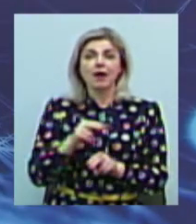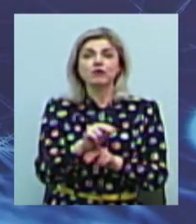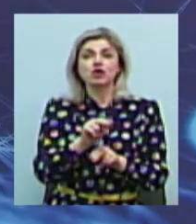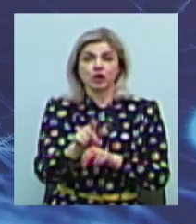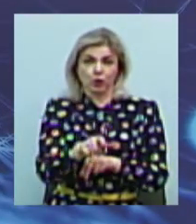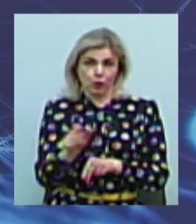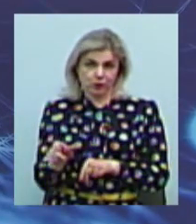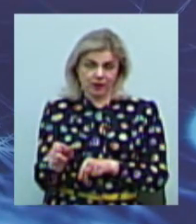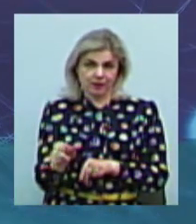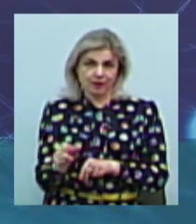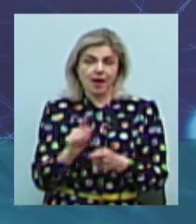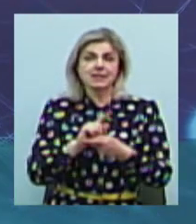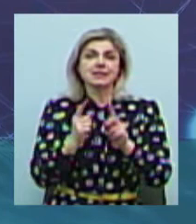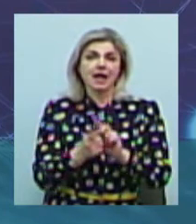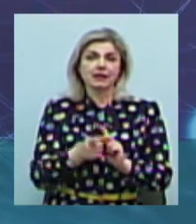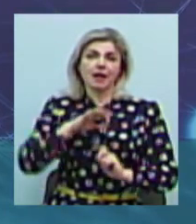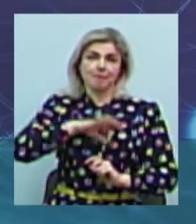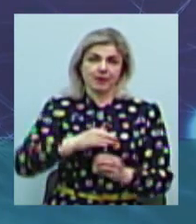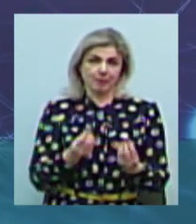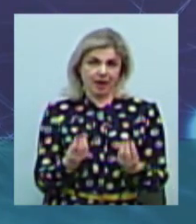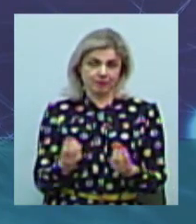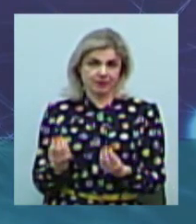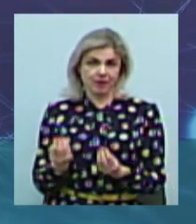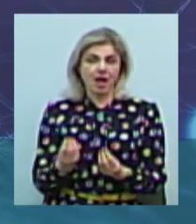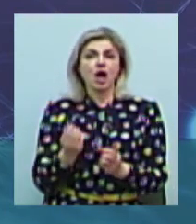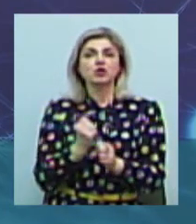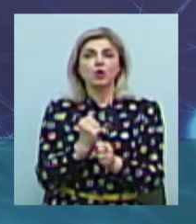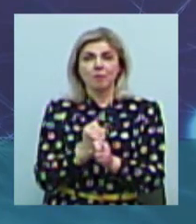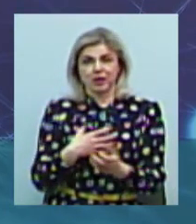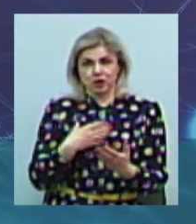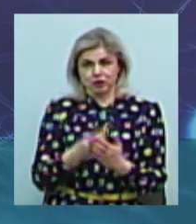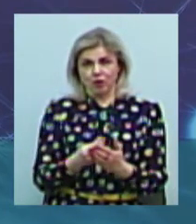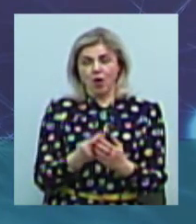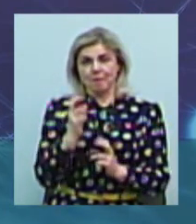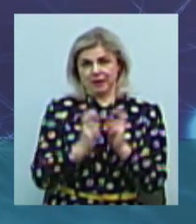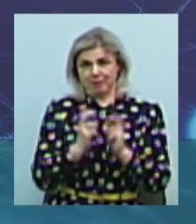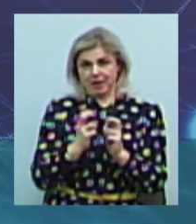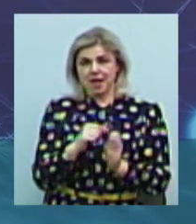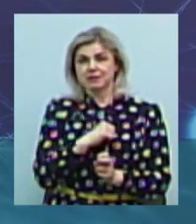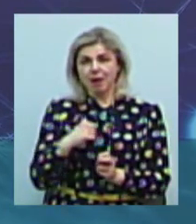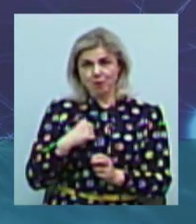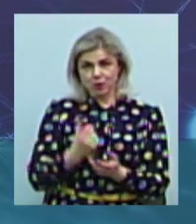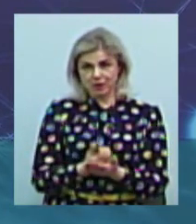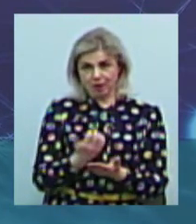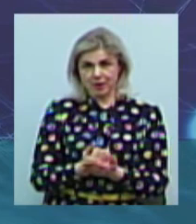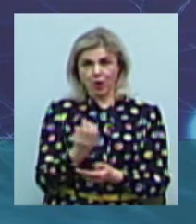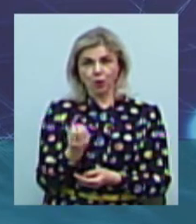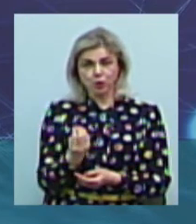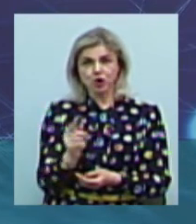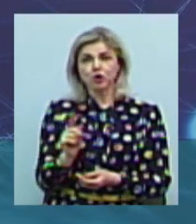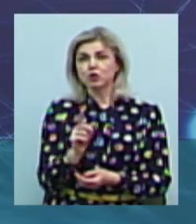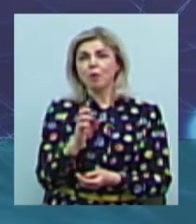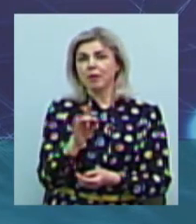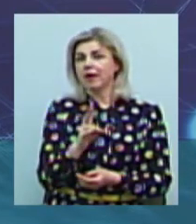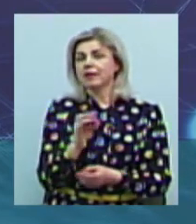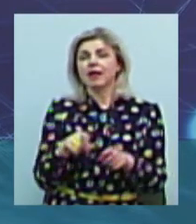людей стати підприємцями, тобто створити своє підприємство, самому заробляти гроші, щоб не так